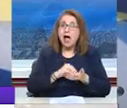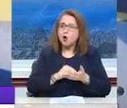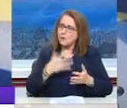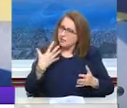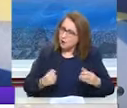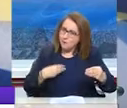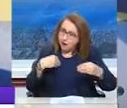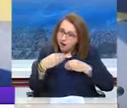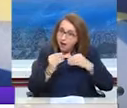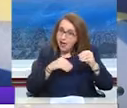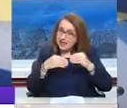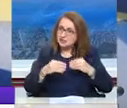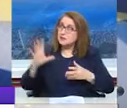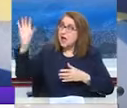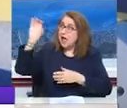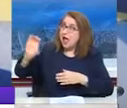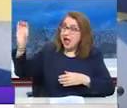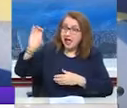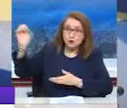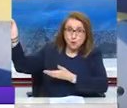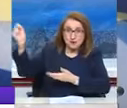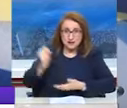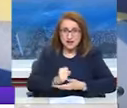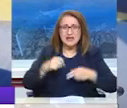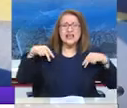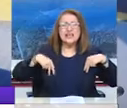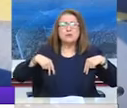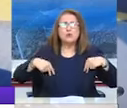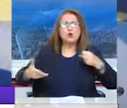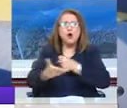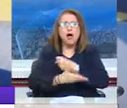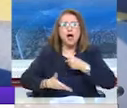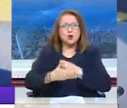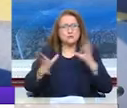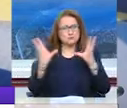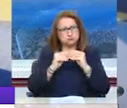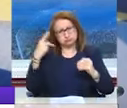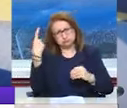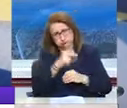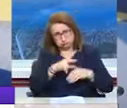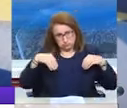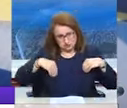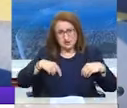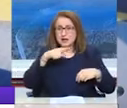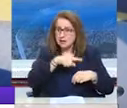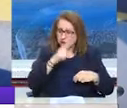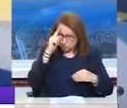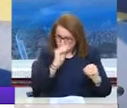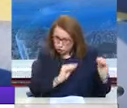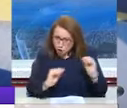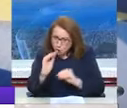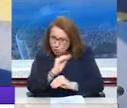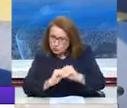ευελιξία κοινοτικοί πόροι που αφορούν το Υπουργείο Αγροτικής Ανάπτυξης και Τροφίμων, ώστε να μπορέσουν να